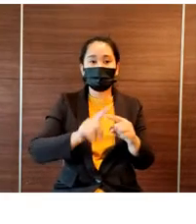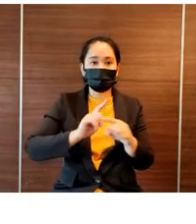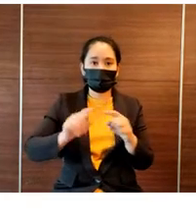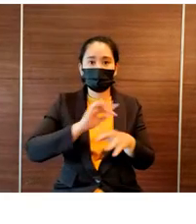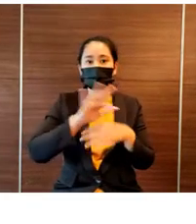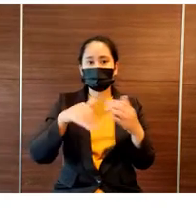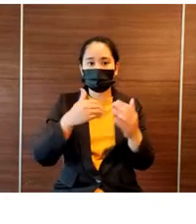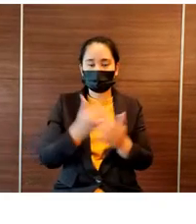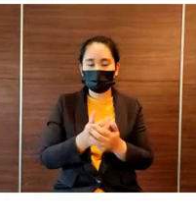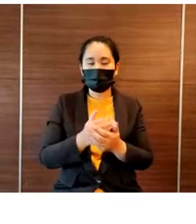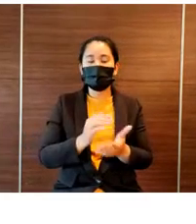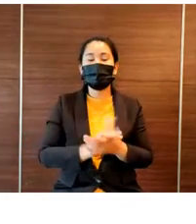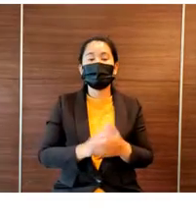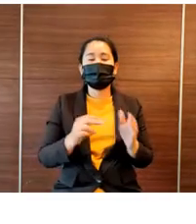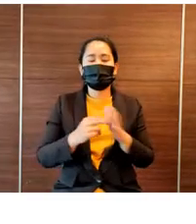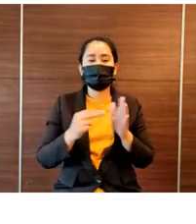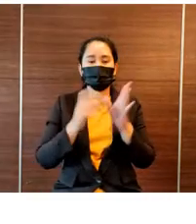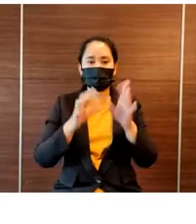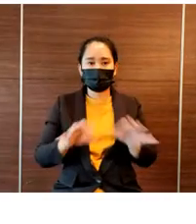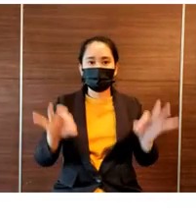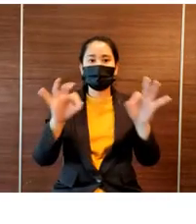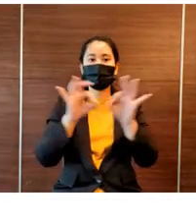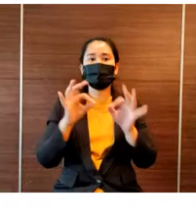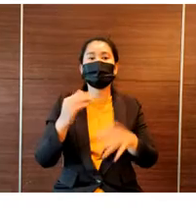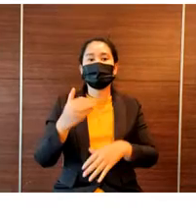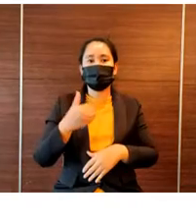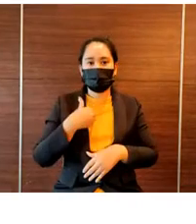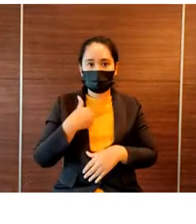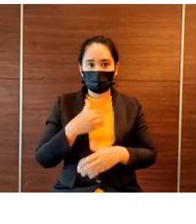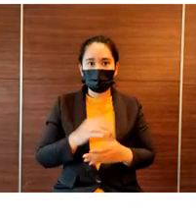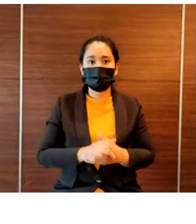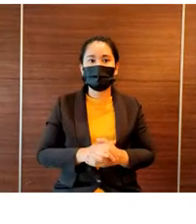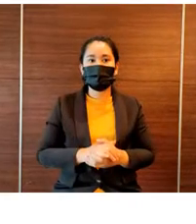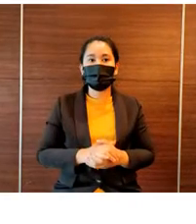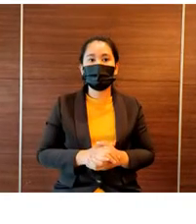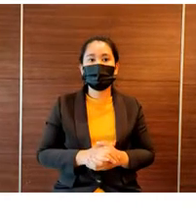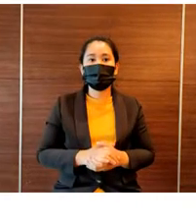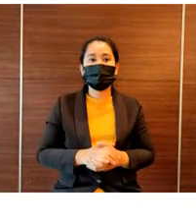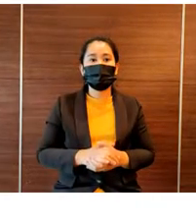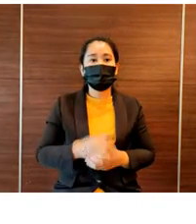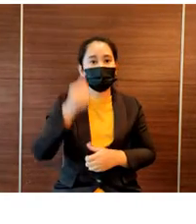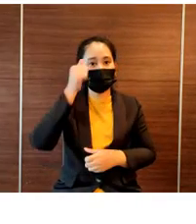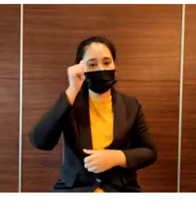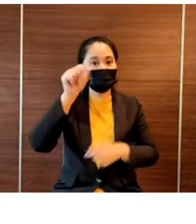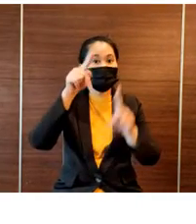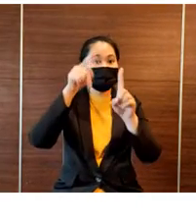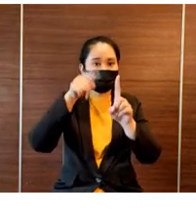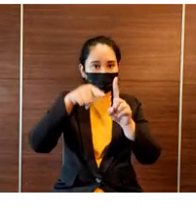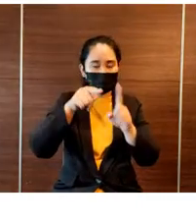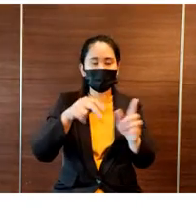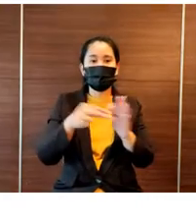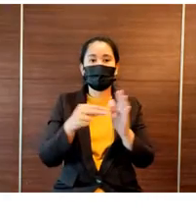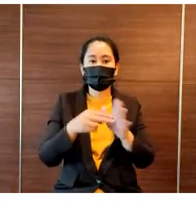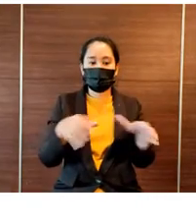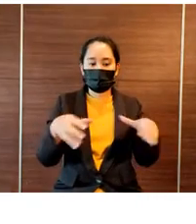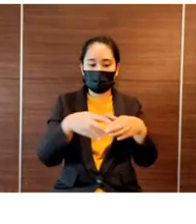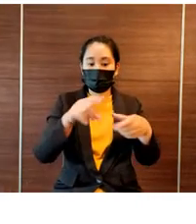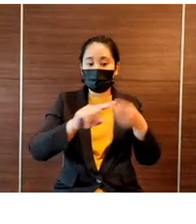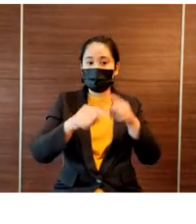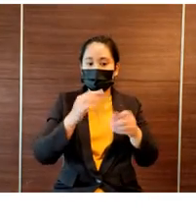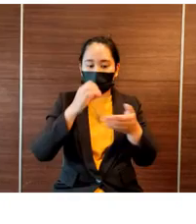าตัวเองเป็นเรื่องสำคัญมากคือ 1,000 วันที่เมียวไปอยู่ในโลกของเพื่อนๆที่ใช้เคม